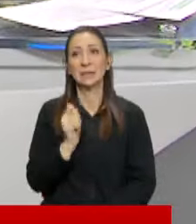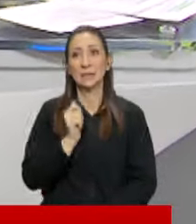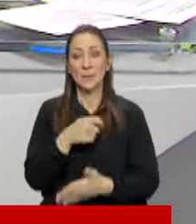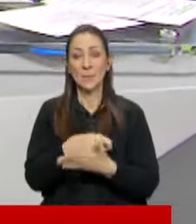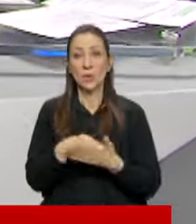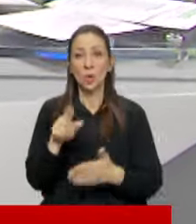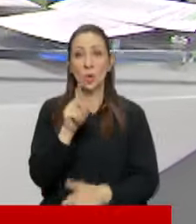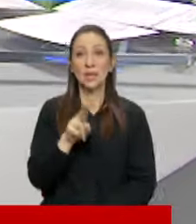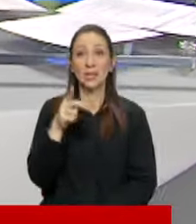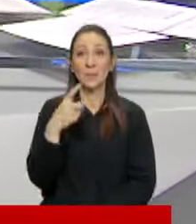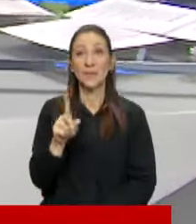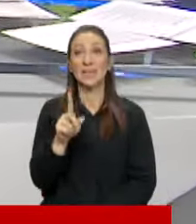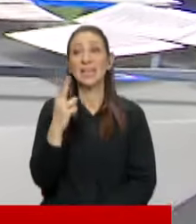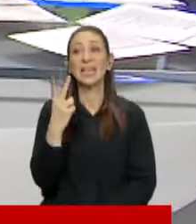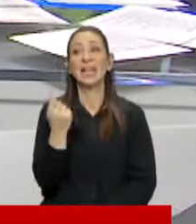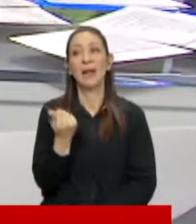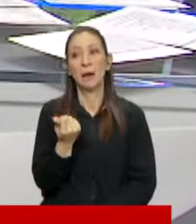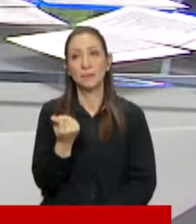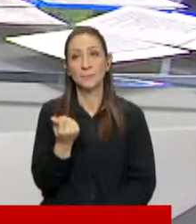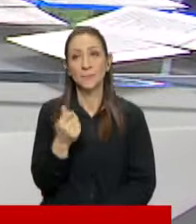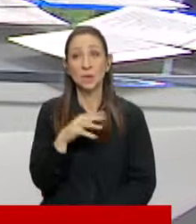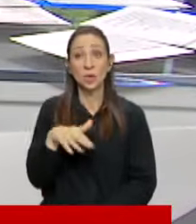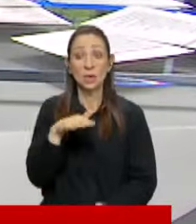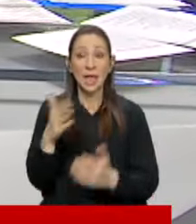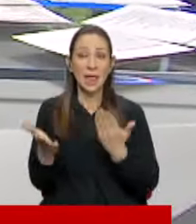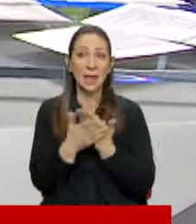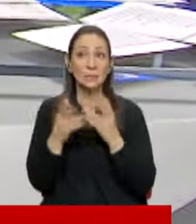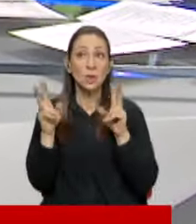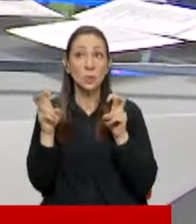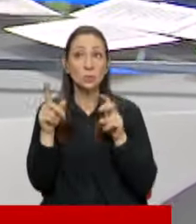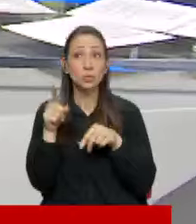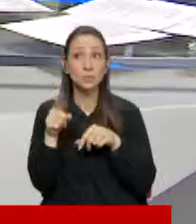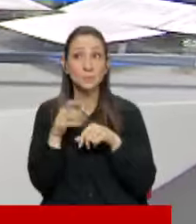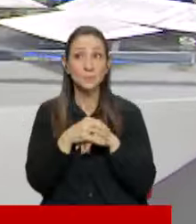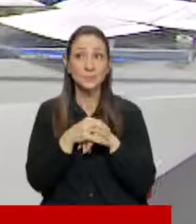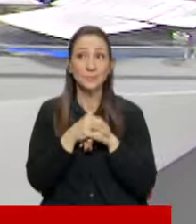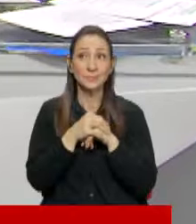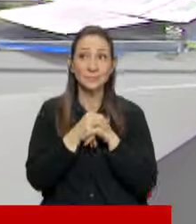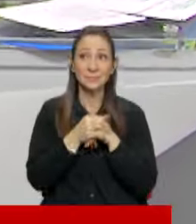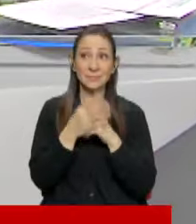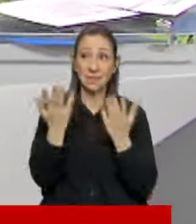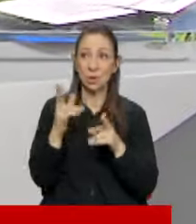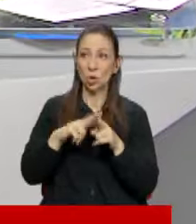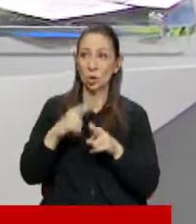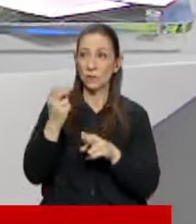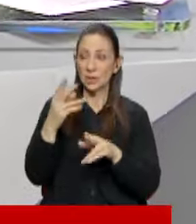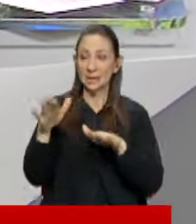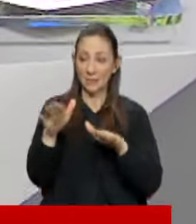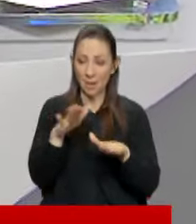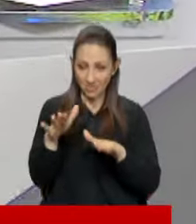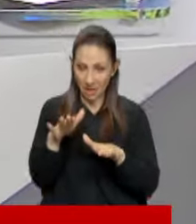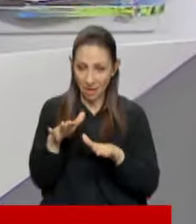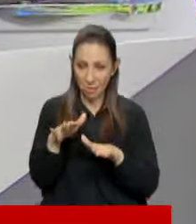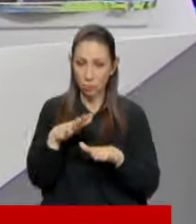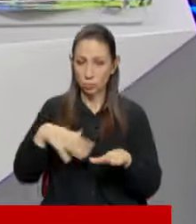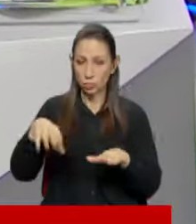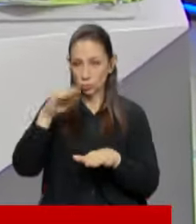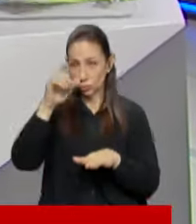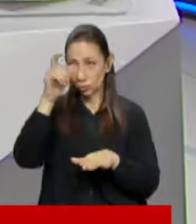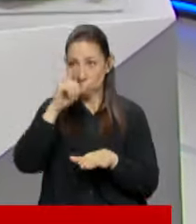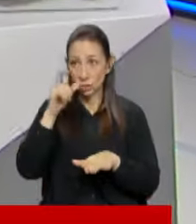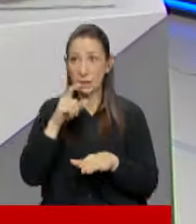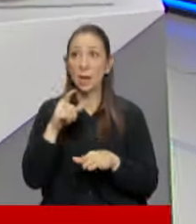ücret 17 bin 2 lira. Sosyal yardımlar konusu? Aslında pandemide ve depremde bütün Türkiye 10